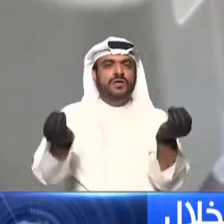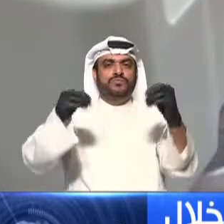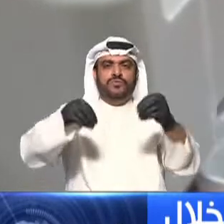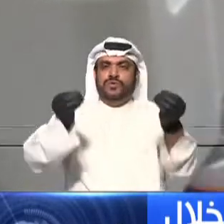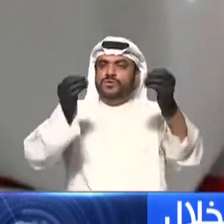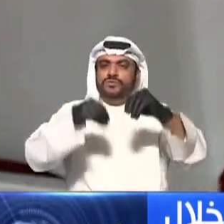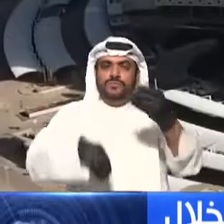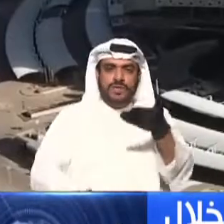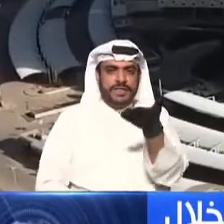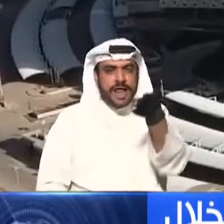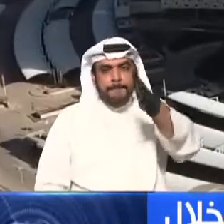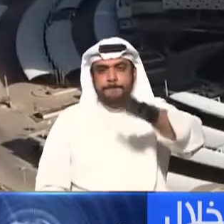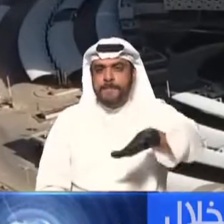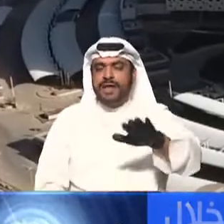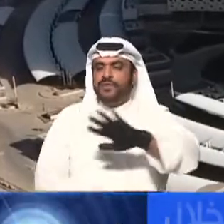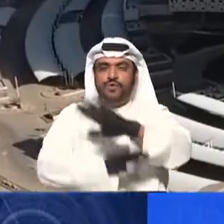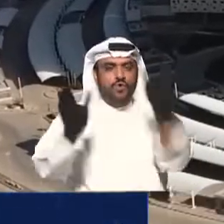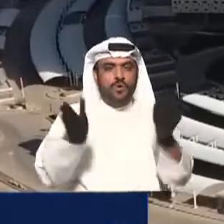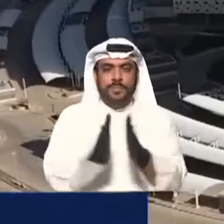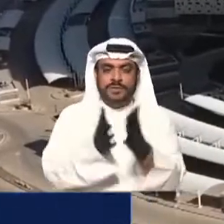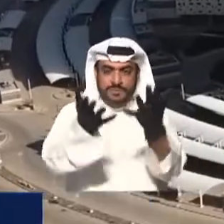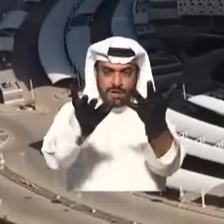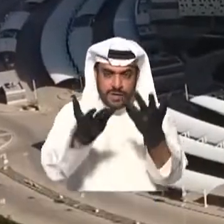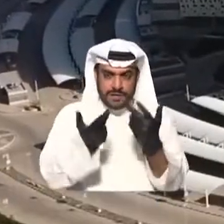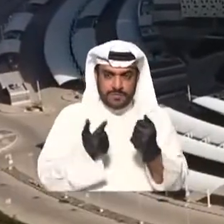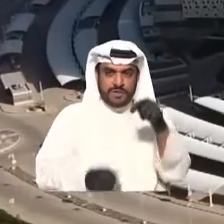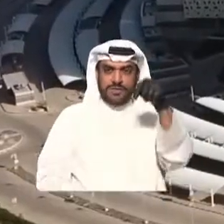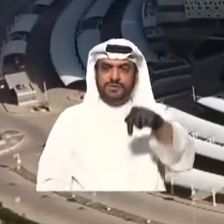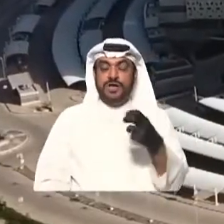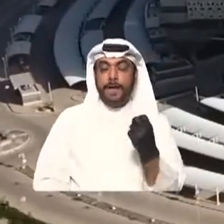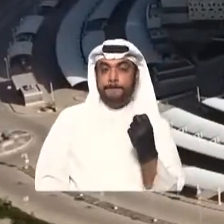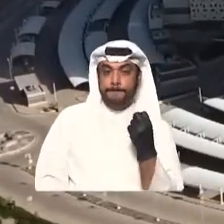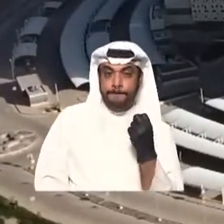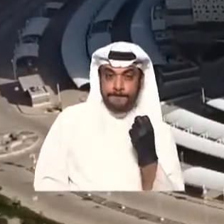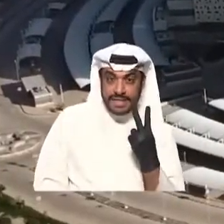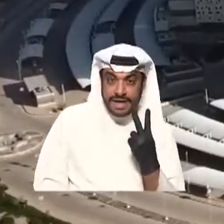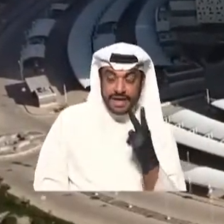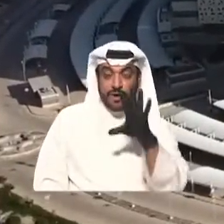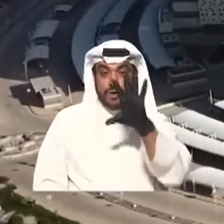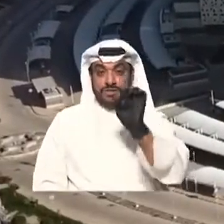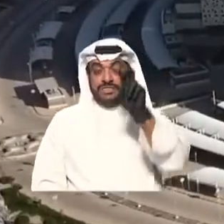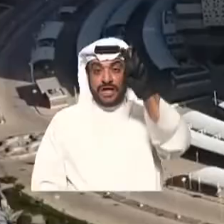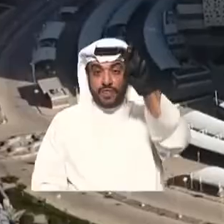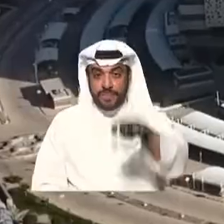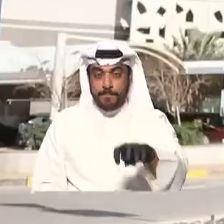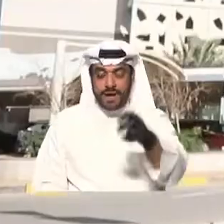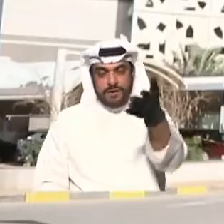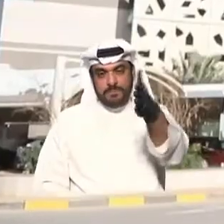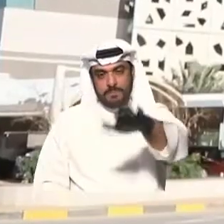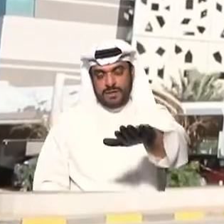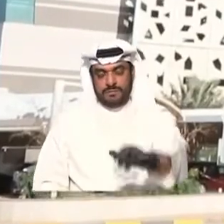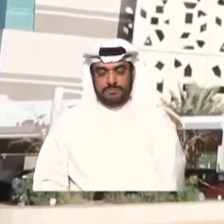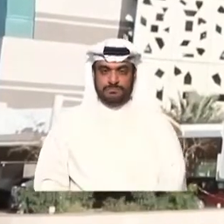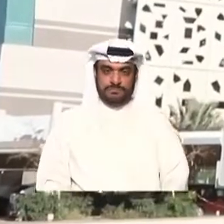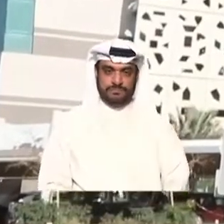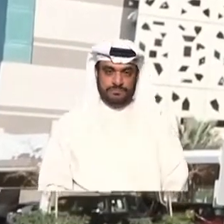حالات الوفاة المسجلة في البلاد حتى اليوم 289 حالة.